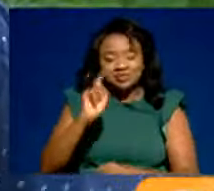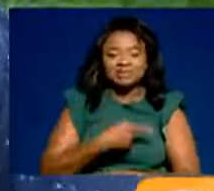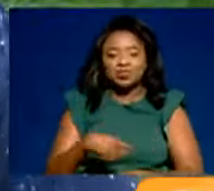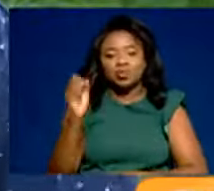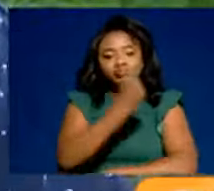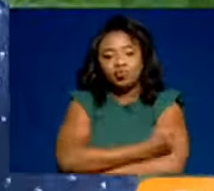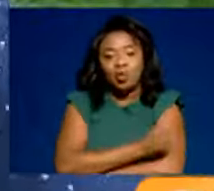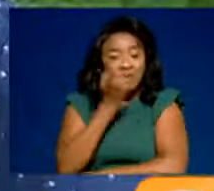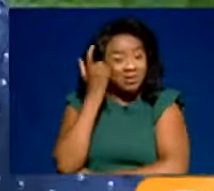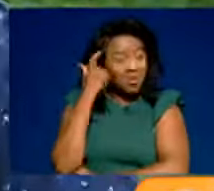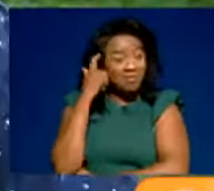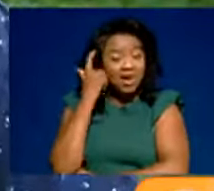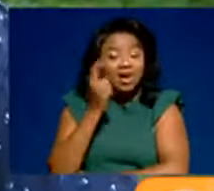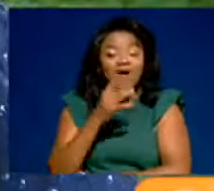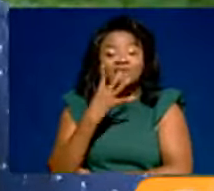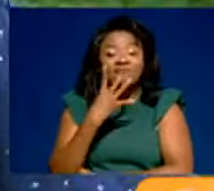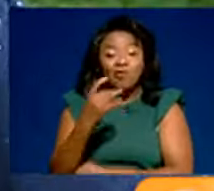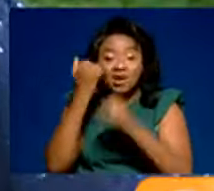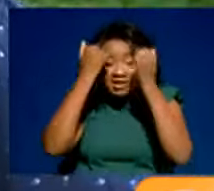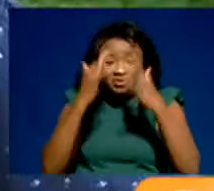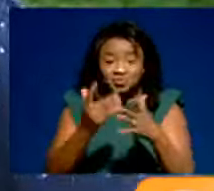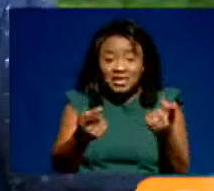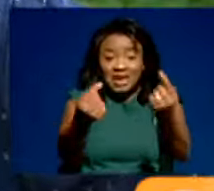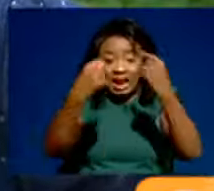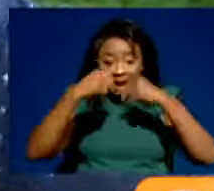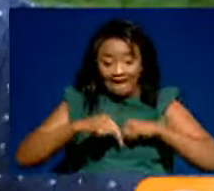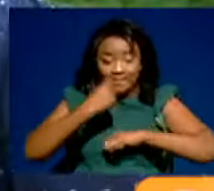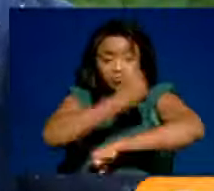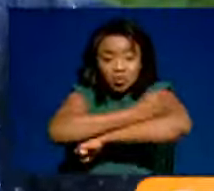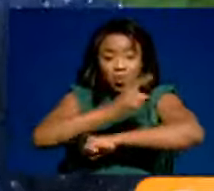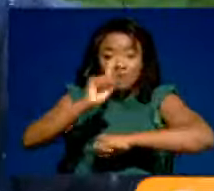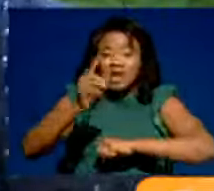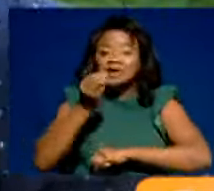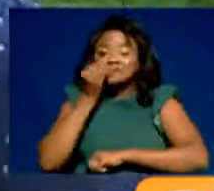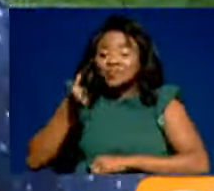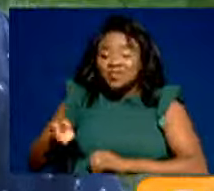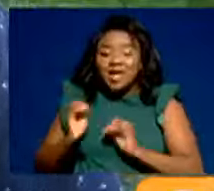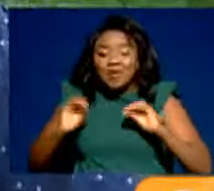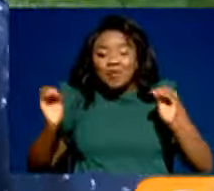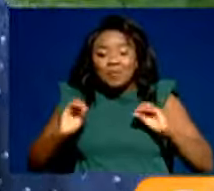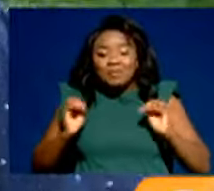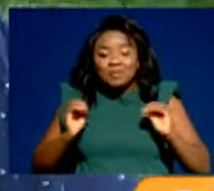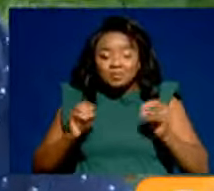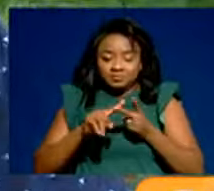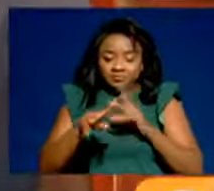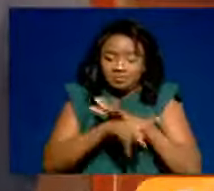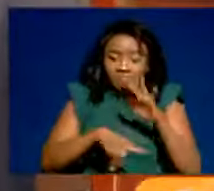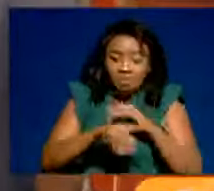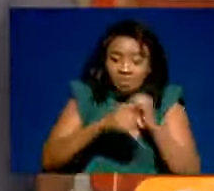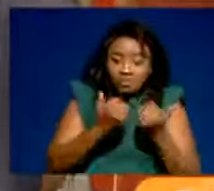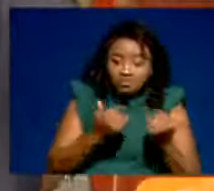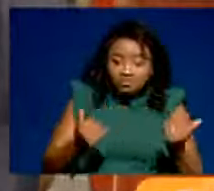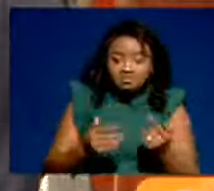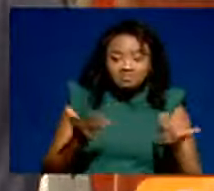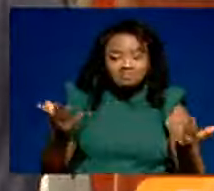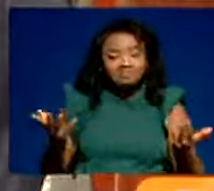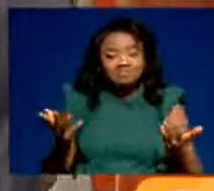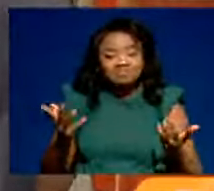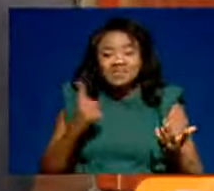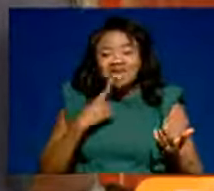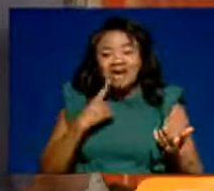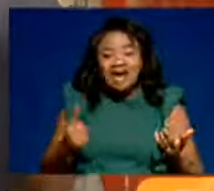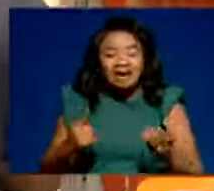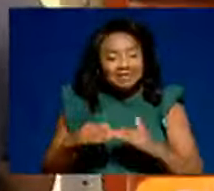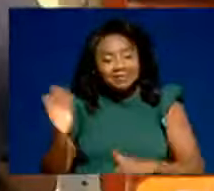wamekuja hapa na hawana chakula. Watoto wa primary wamekuja kama 100 plus, hakuna chakula. Na huku shule